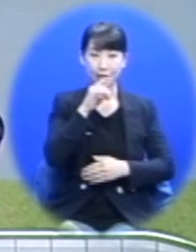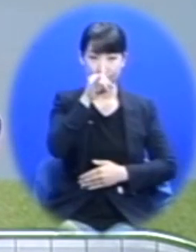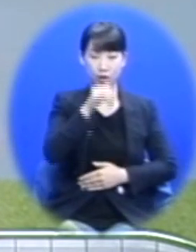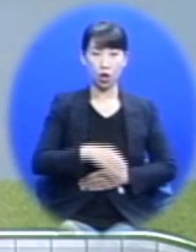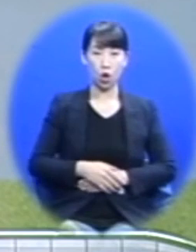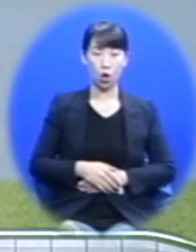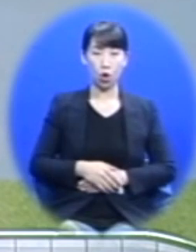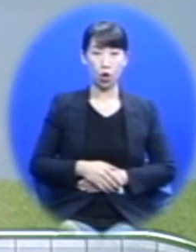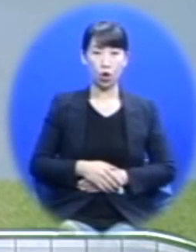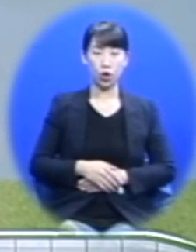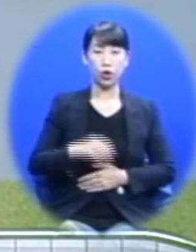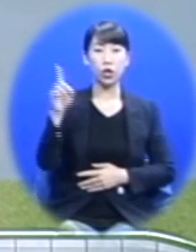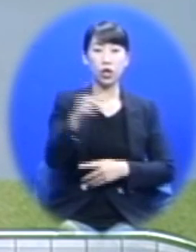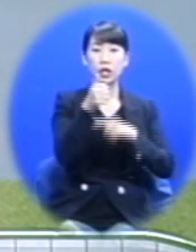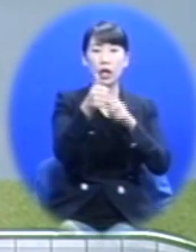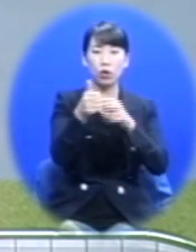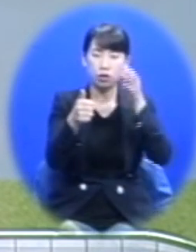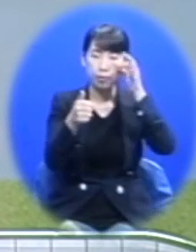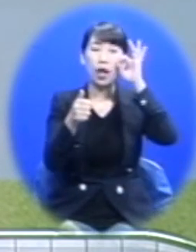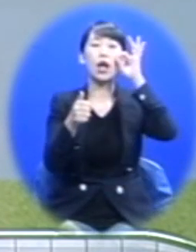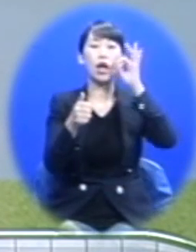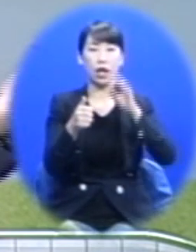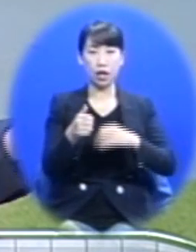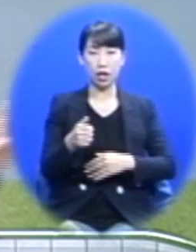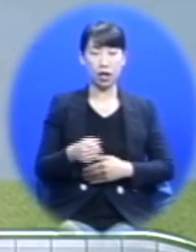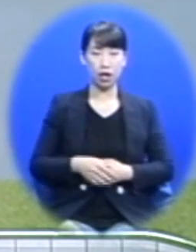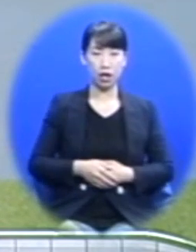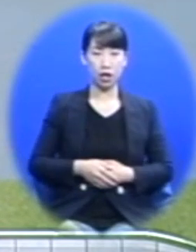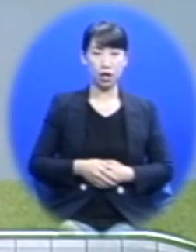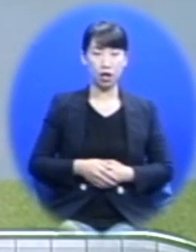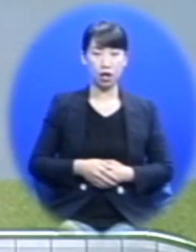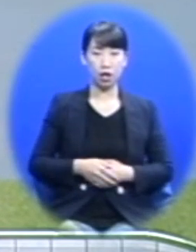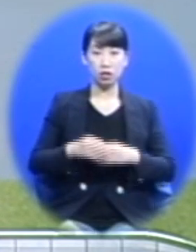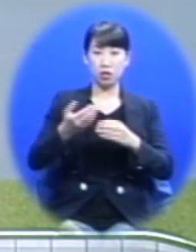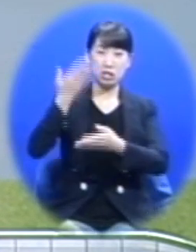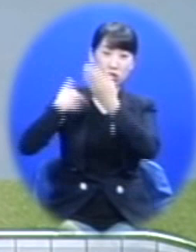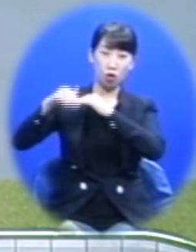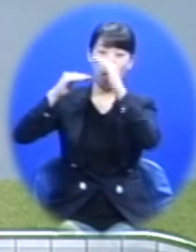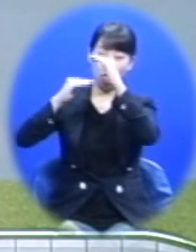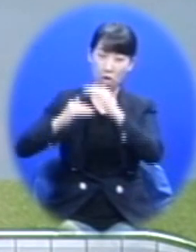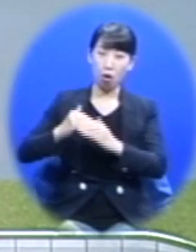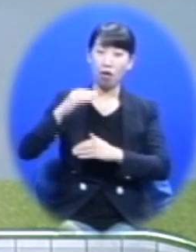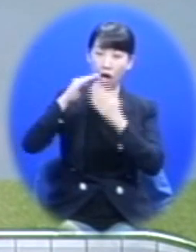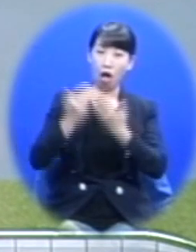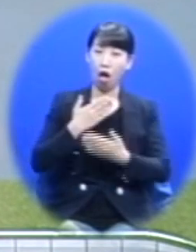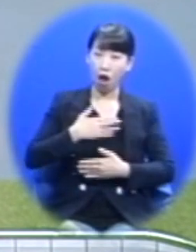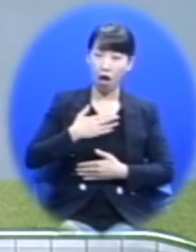비로소 다윗이 깨닫게 됐어요. 이미 다윗이 다 알고 있었던 내용입니다. 자기의